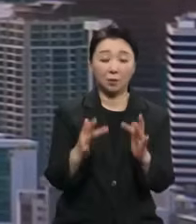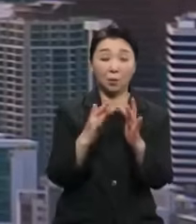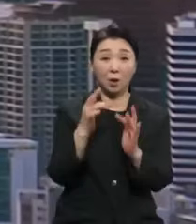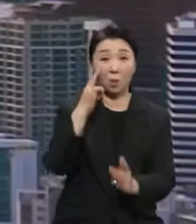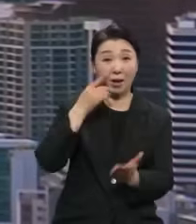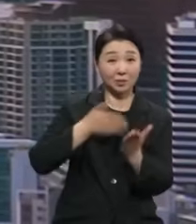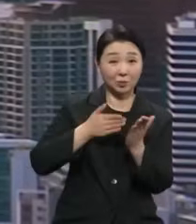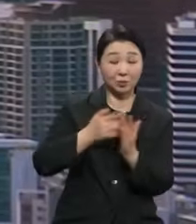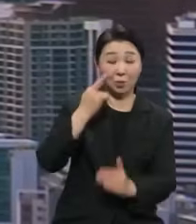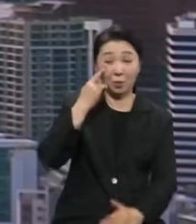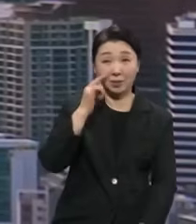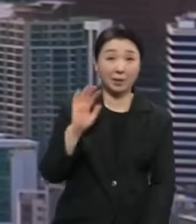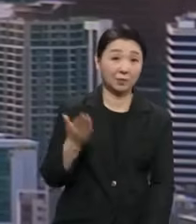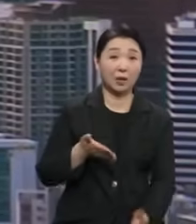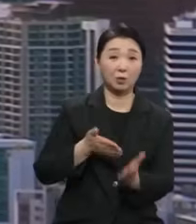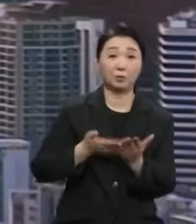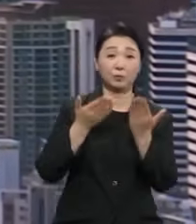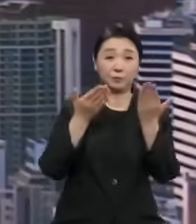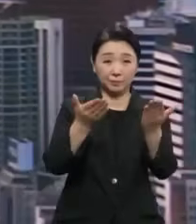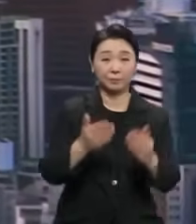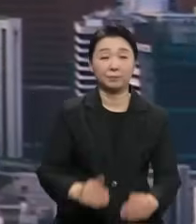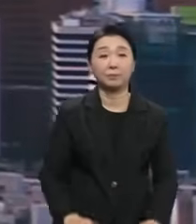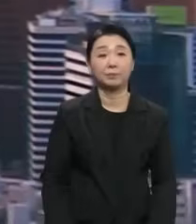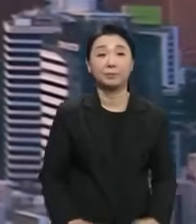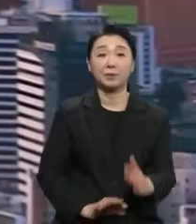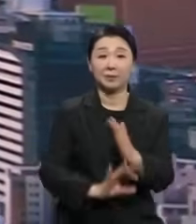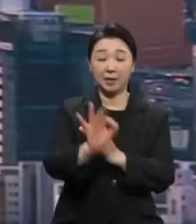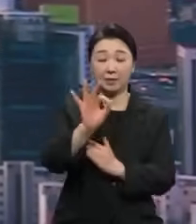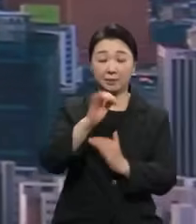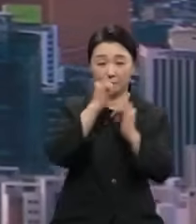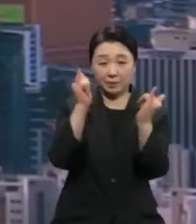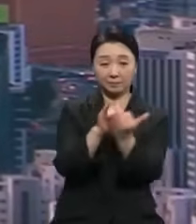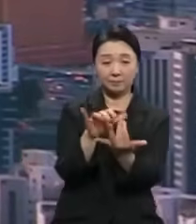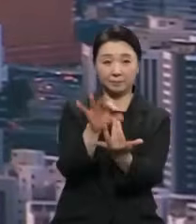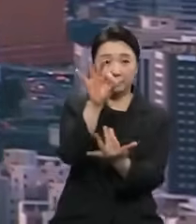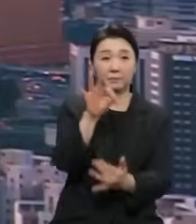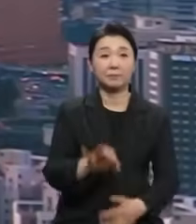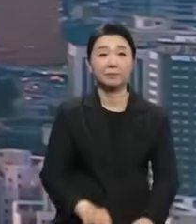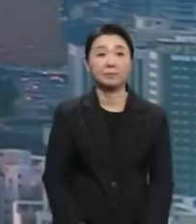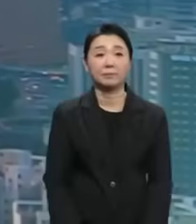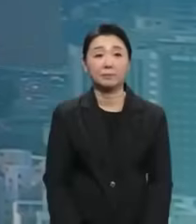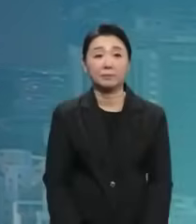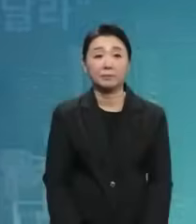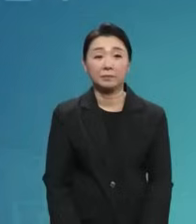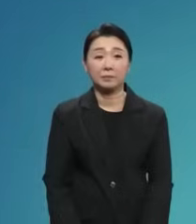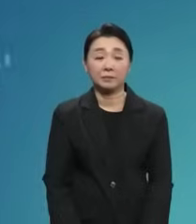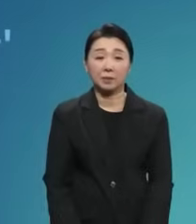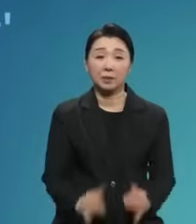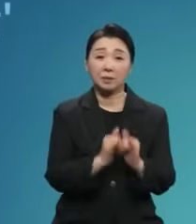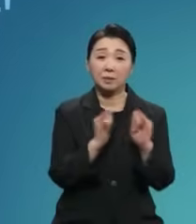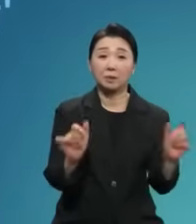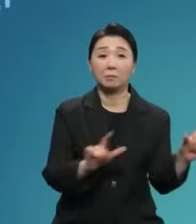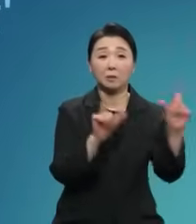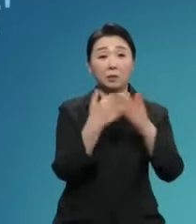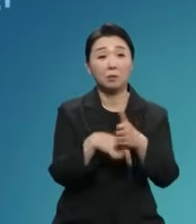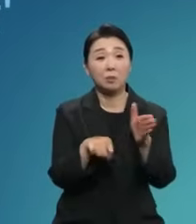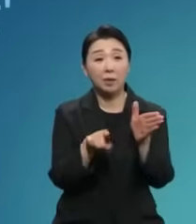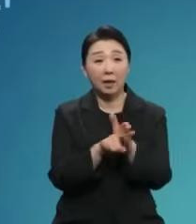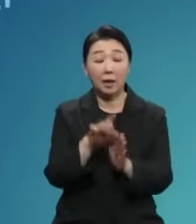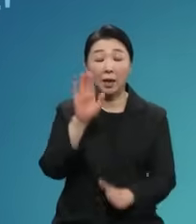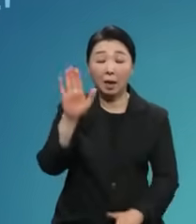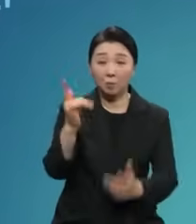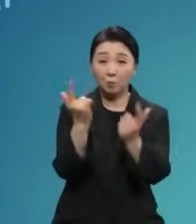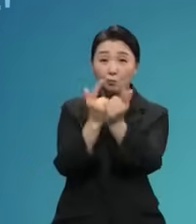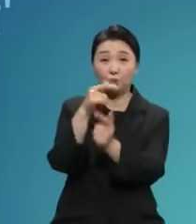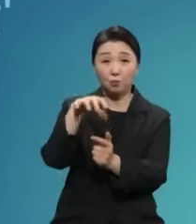온라인에서 화제가 된 뉴스, 화제가 될 뉴스를 골라 전해드립니다. 아침엔 소셜픽입니다. 주민들의 생활을 위해 앞으로